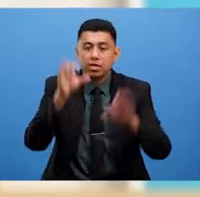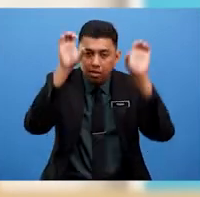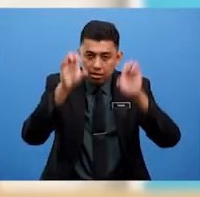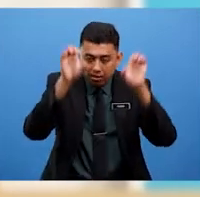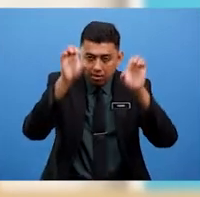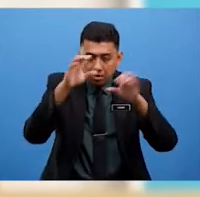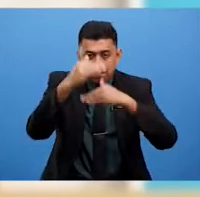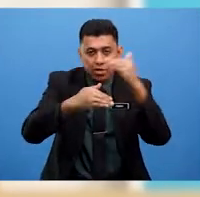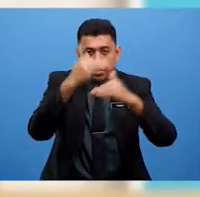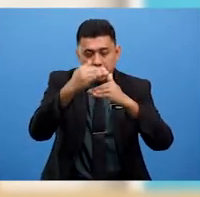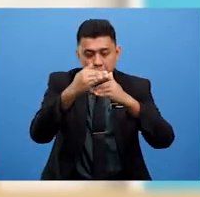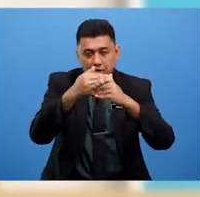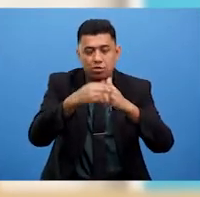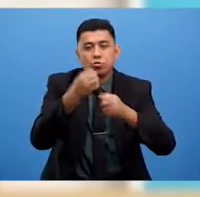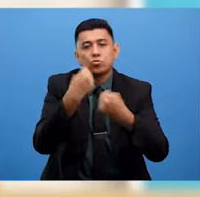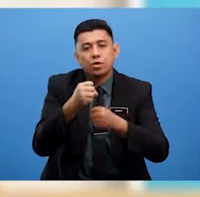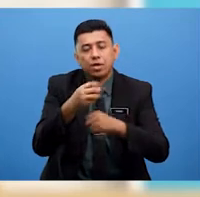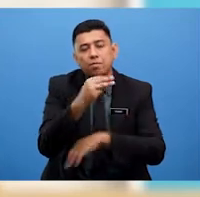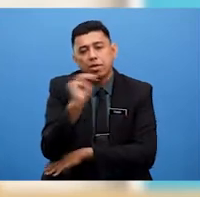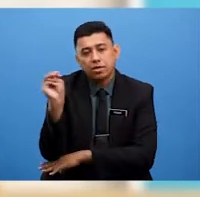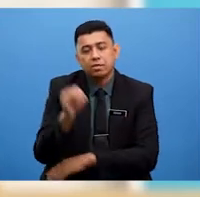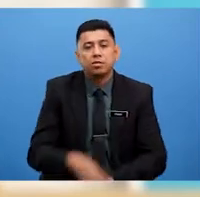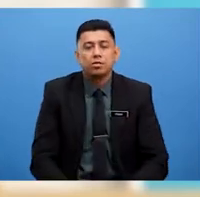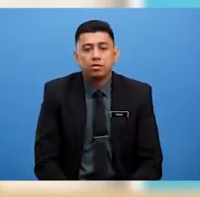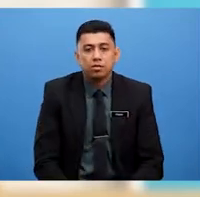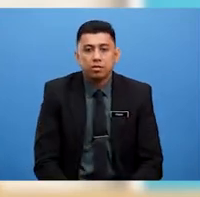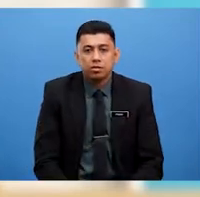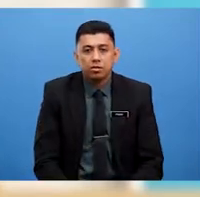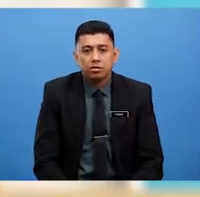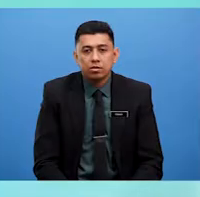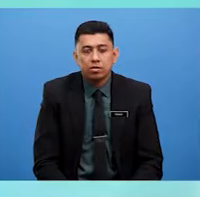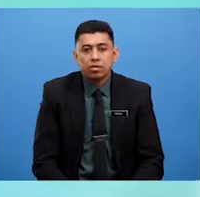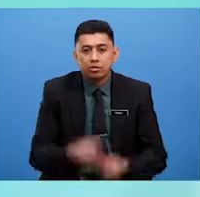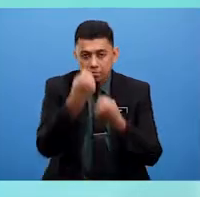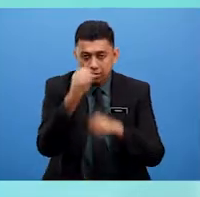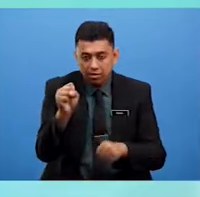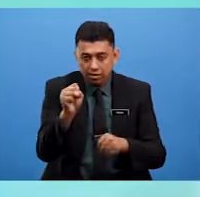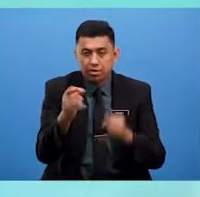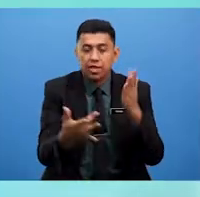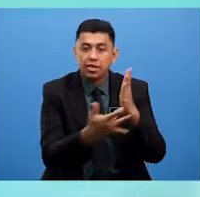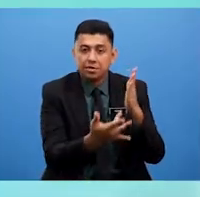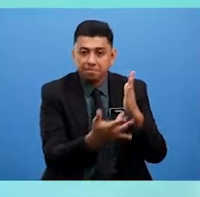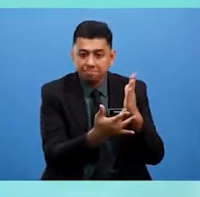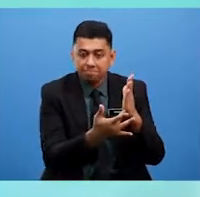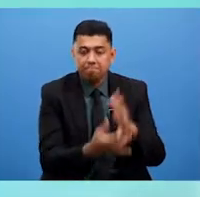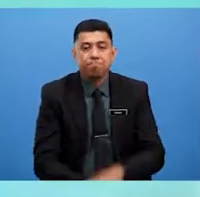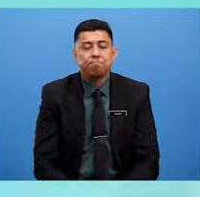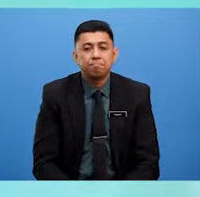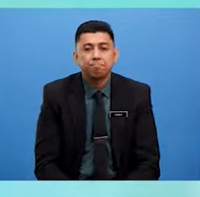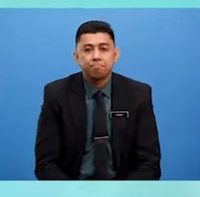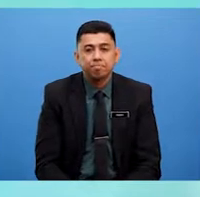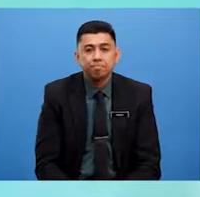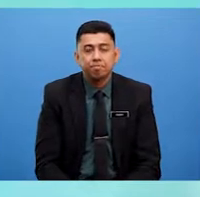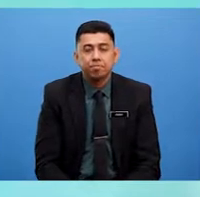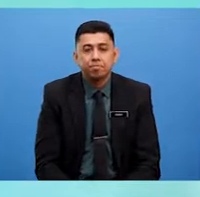meningkatkan prestasi sukan mereka. Seterusnya, persediaan teknikal.